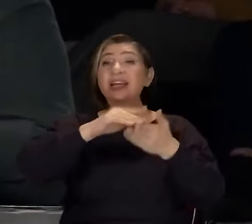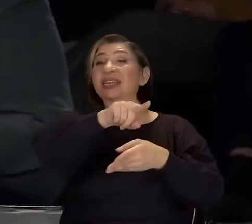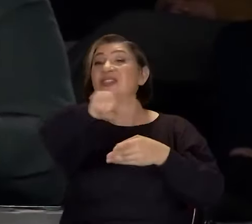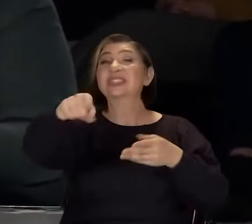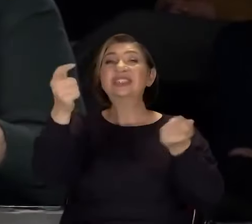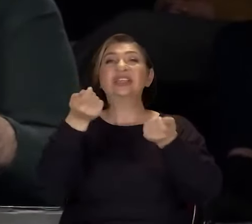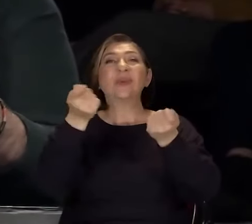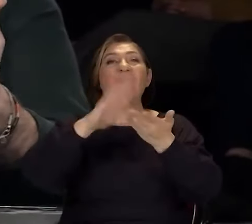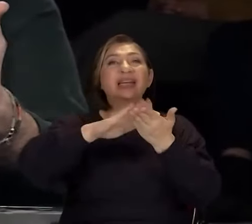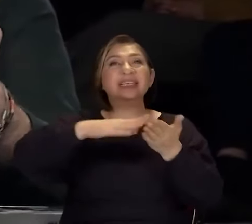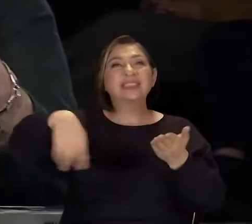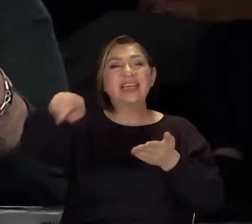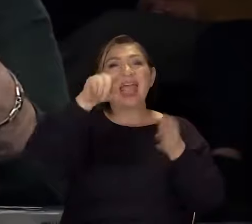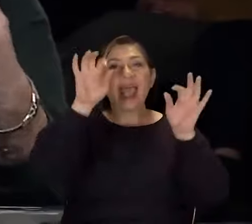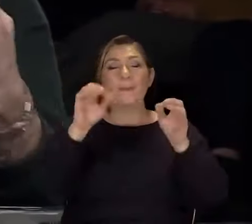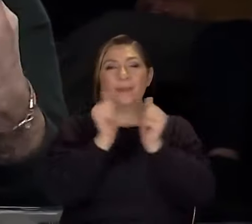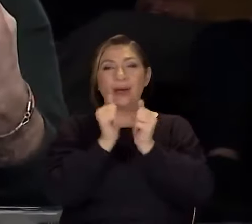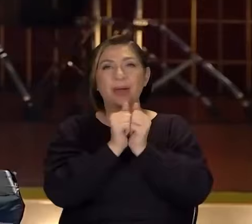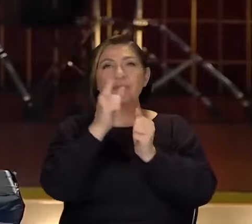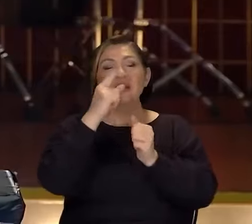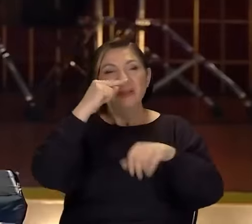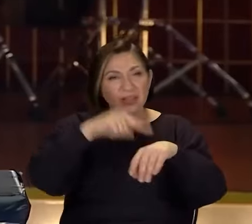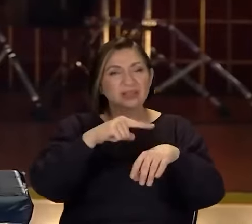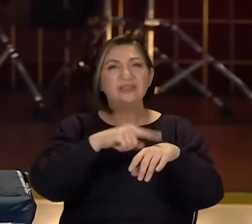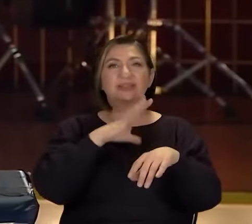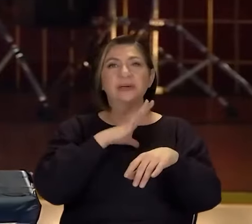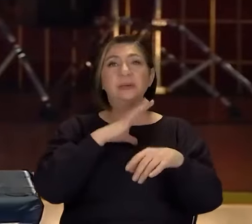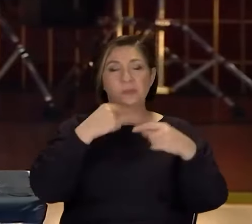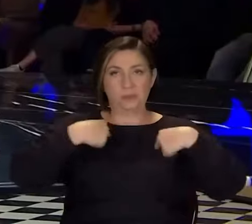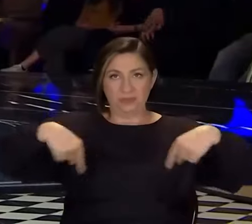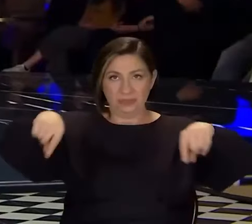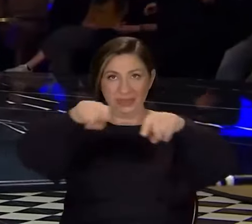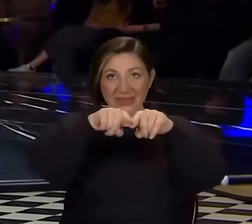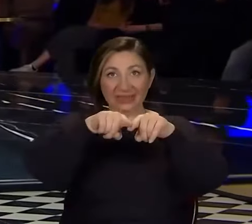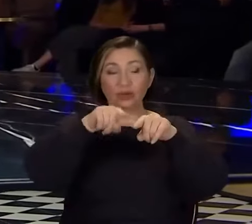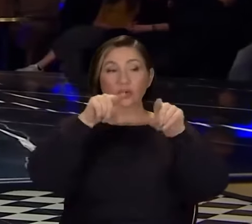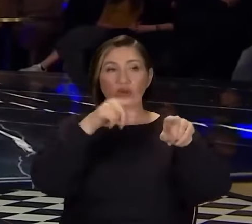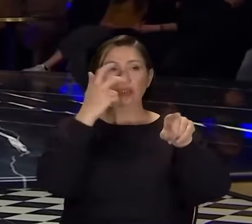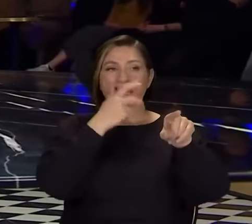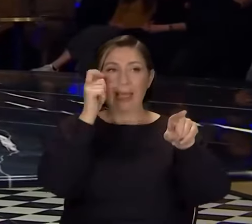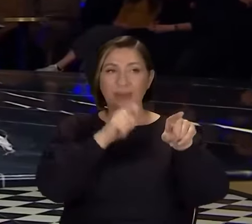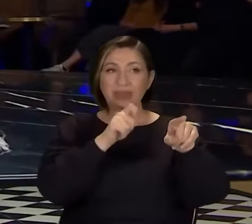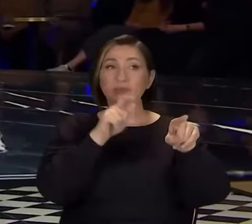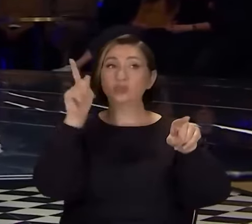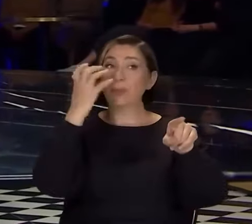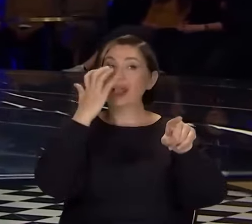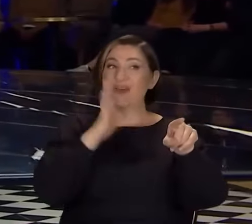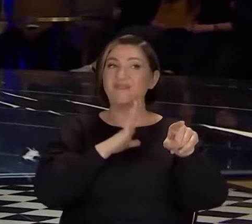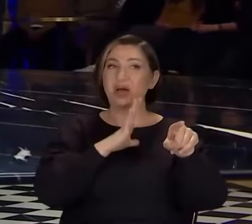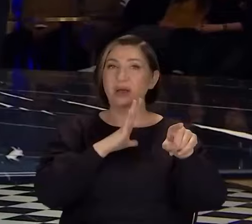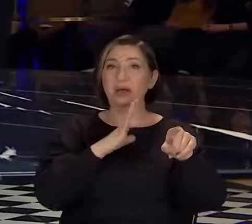arkadaşların, çalışma arkadaşların hep beraber bir kanıya varıyorsun. Biz şu şarkıyı yapmalıyız çünkü bizden bunu